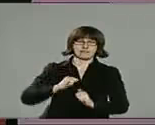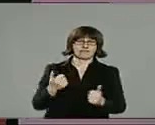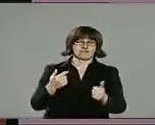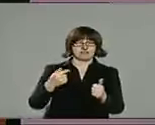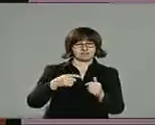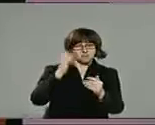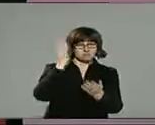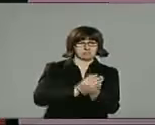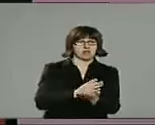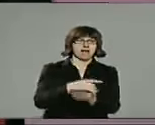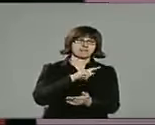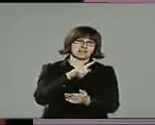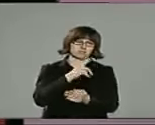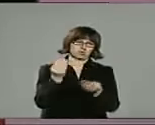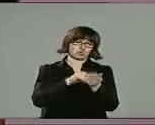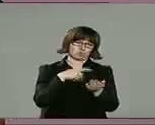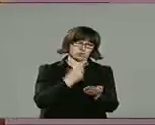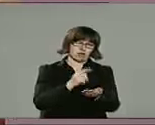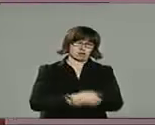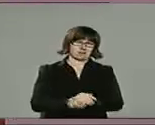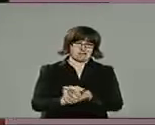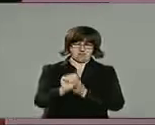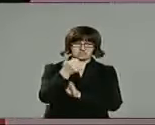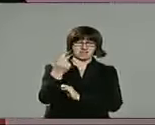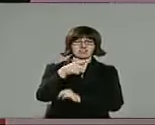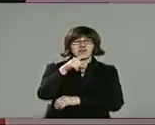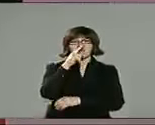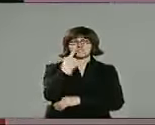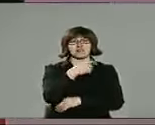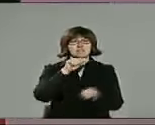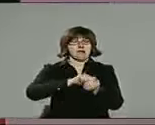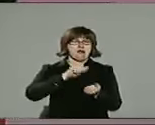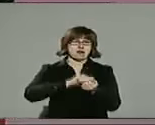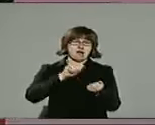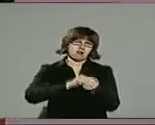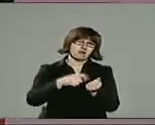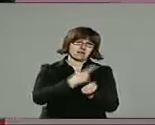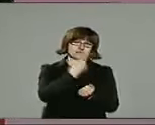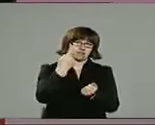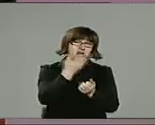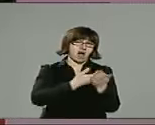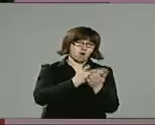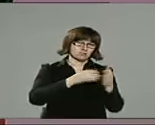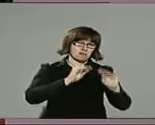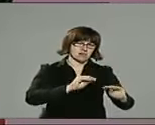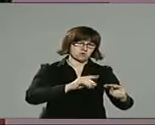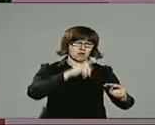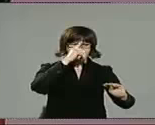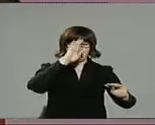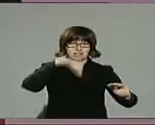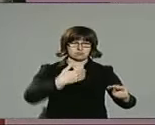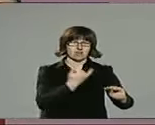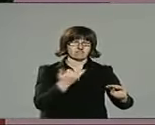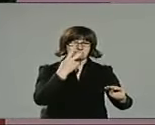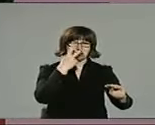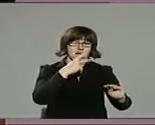beheben. Aber ich muss mal Folgendes sagen. Also erstens, wenn die darüber klagen, die in den letzten Jahren nicht ausgebildet haben, dann wissen wir, wie